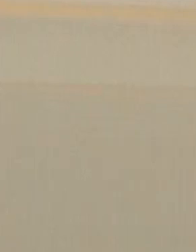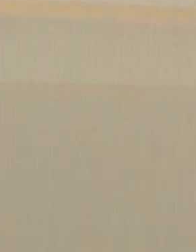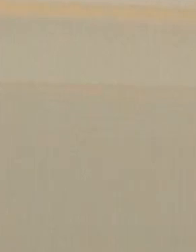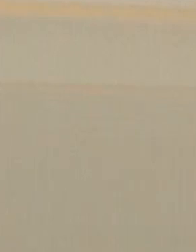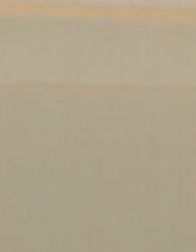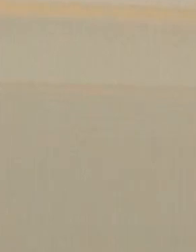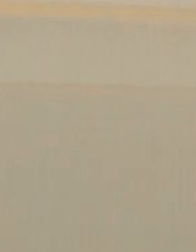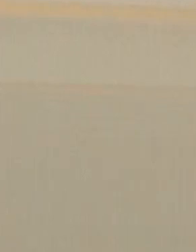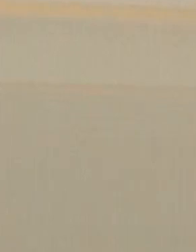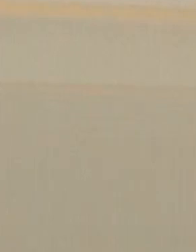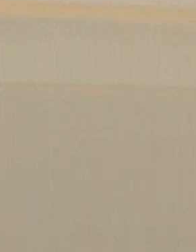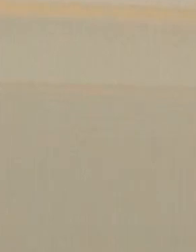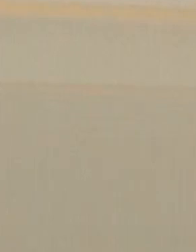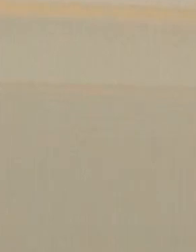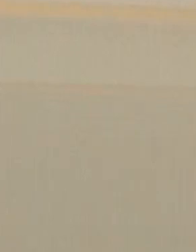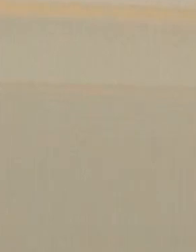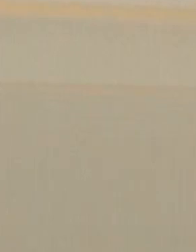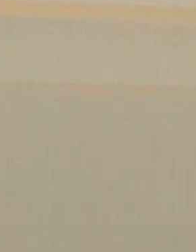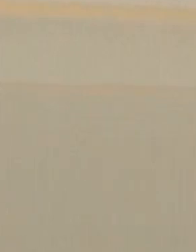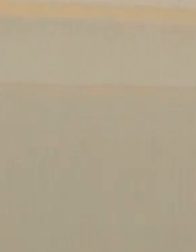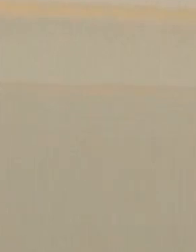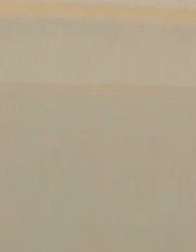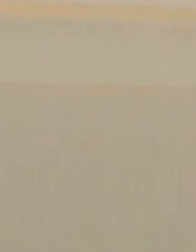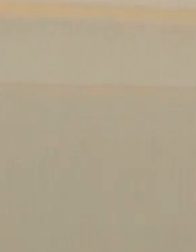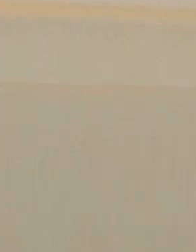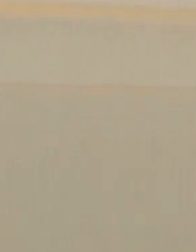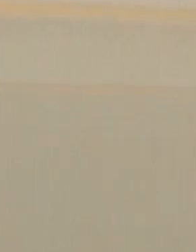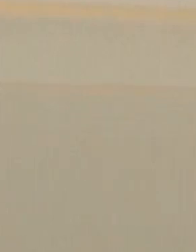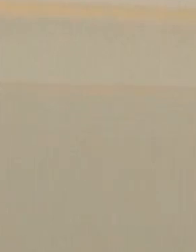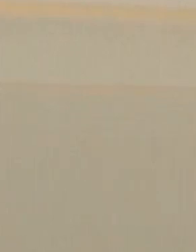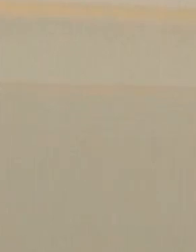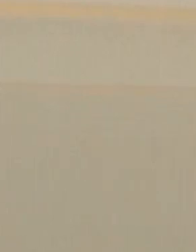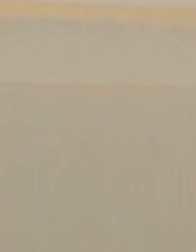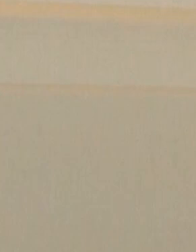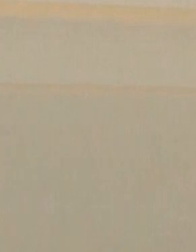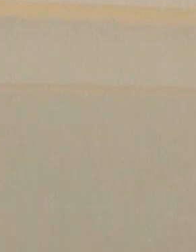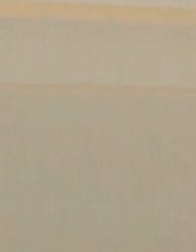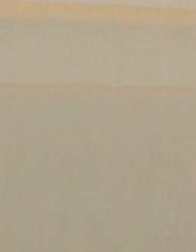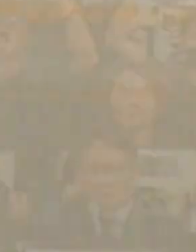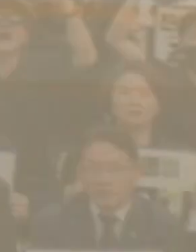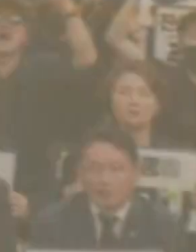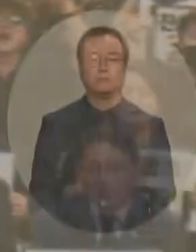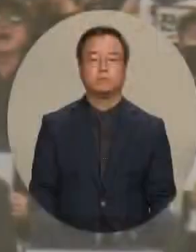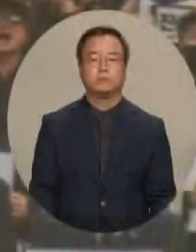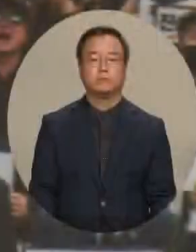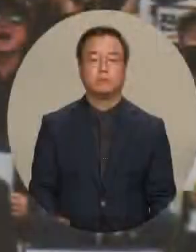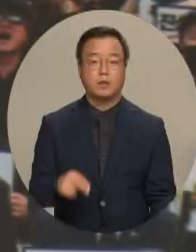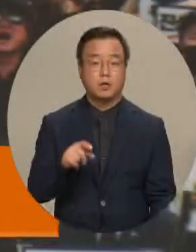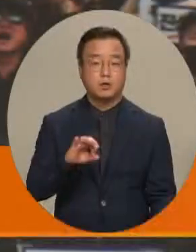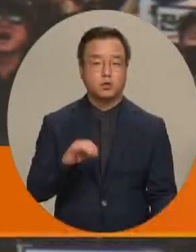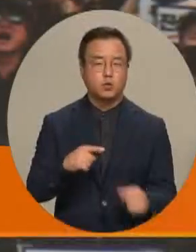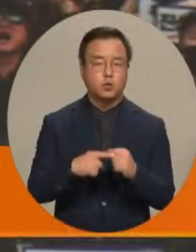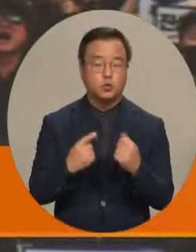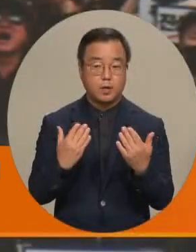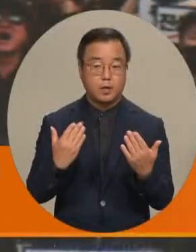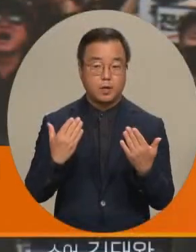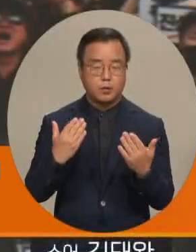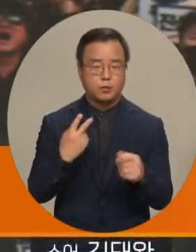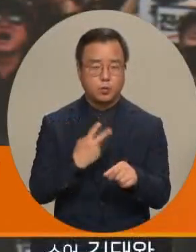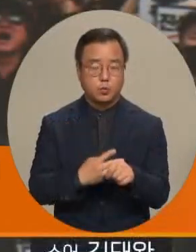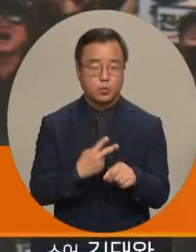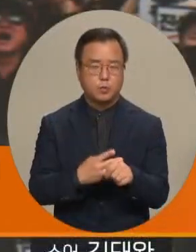시청자 여러분 안녕하십니까? 9월 4일 EBS 뉴스입니다. 서울초등학교 교사 사망 49제인